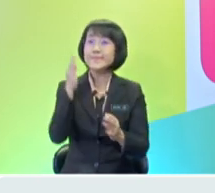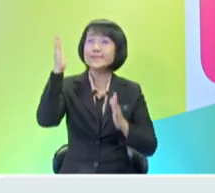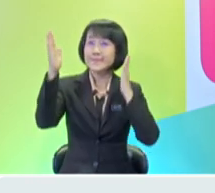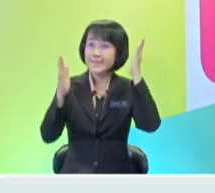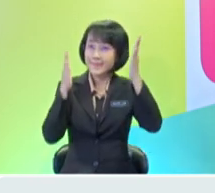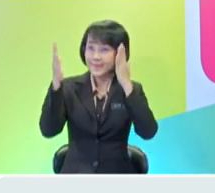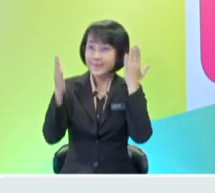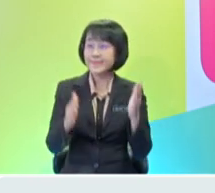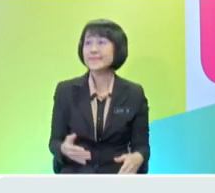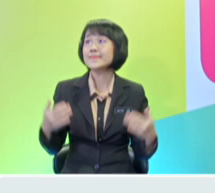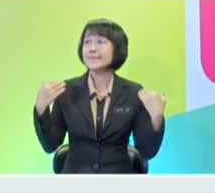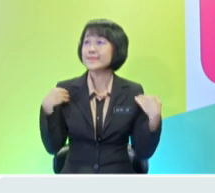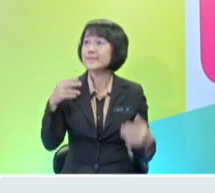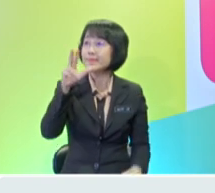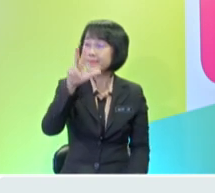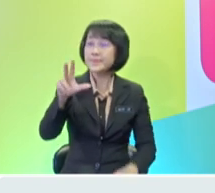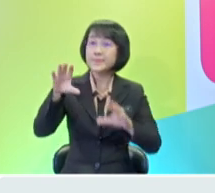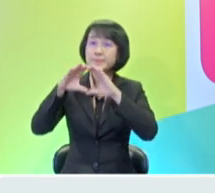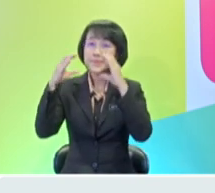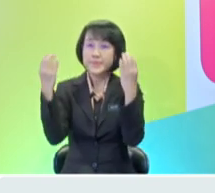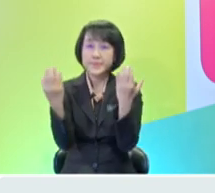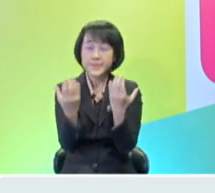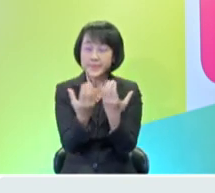permainan tradisional masyarakat